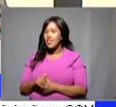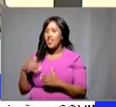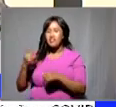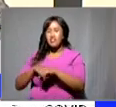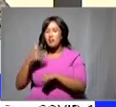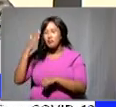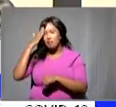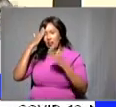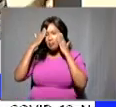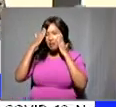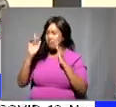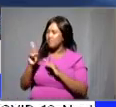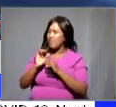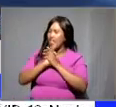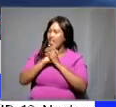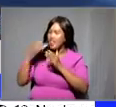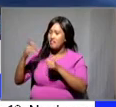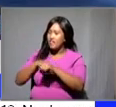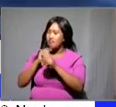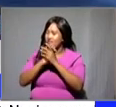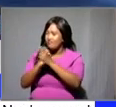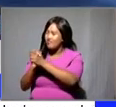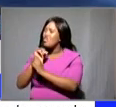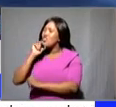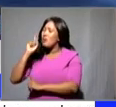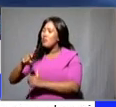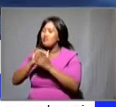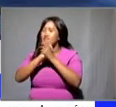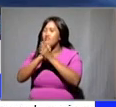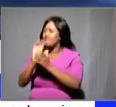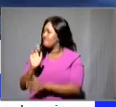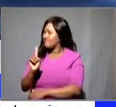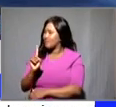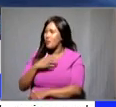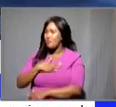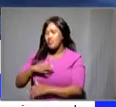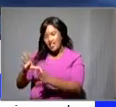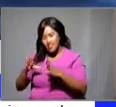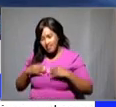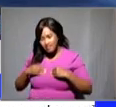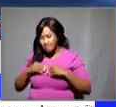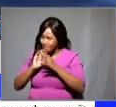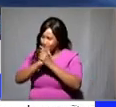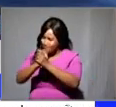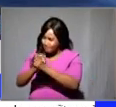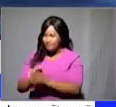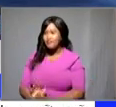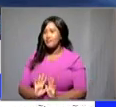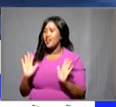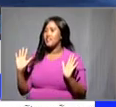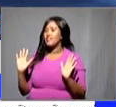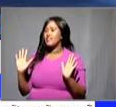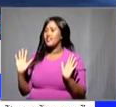thio ningo ikara geithi turaugire andu matonginya magaithanie andu ni meke atia iganira for the time